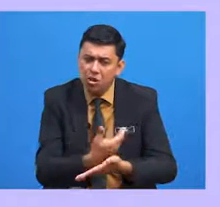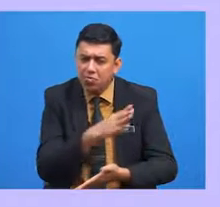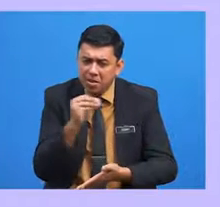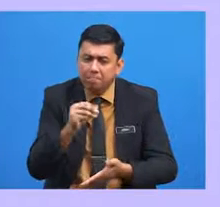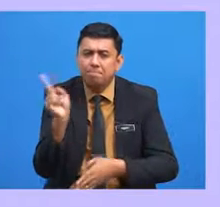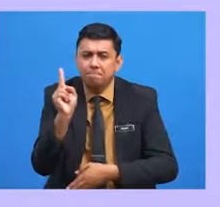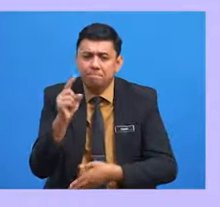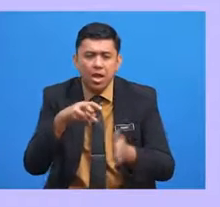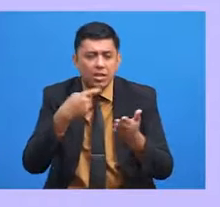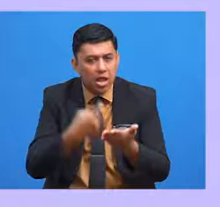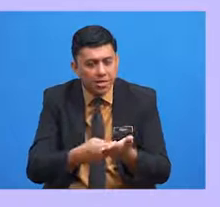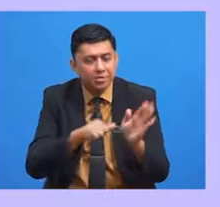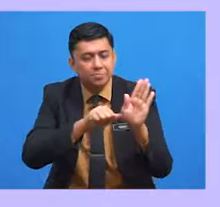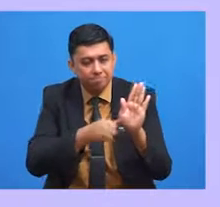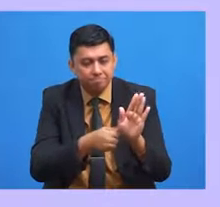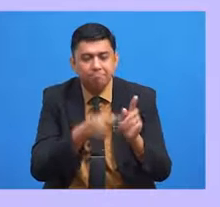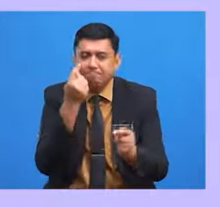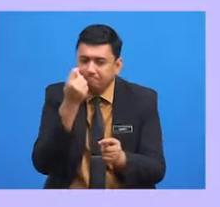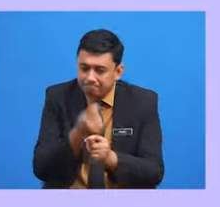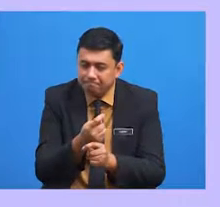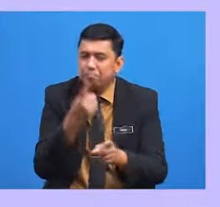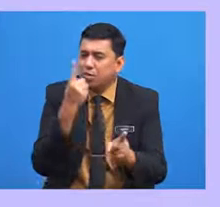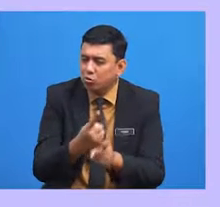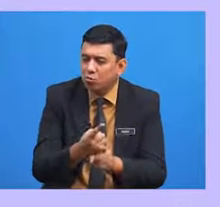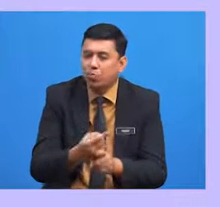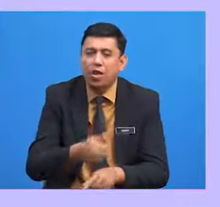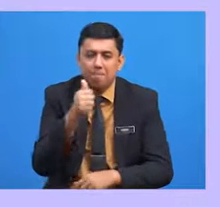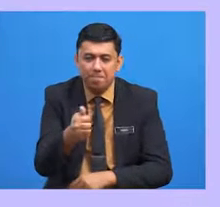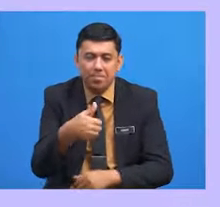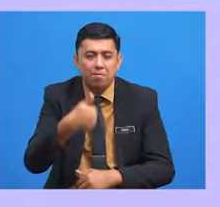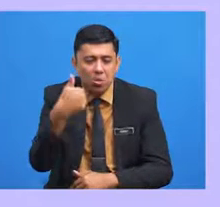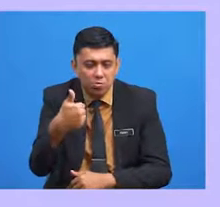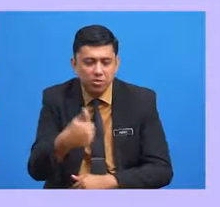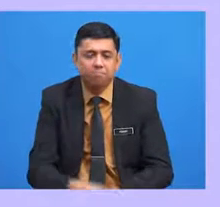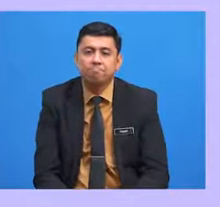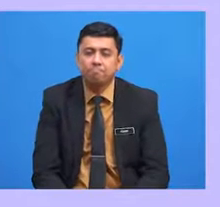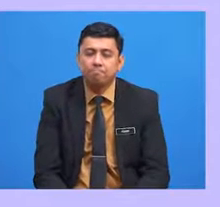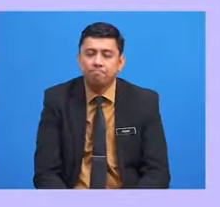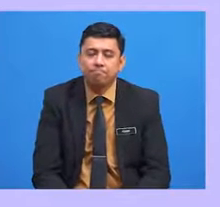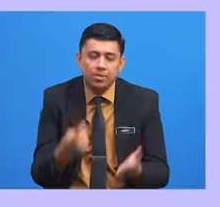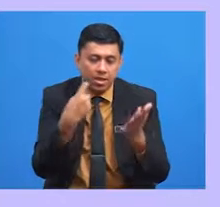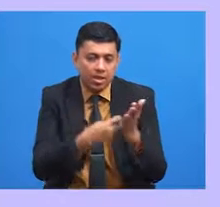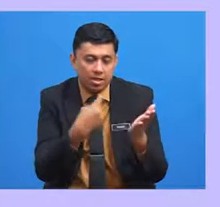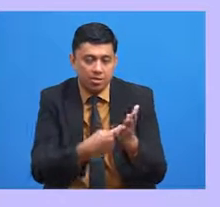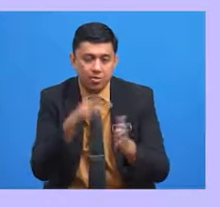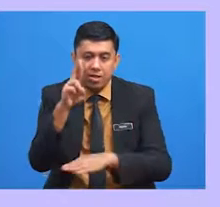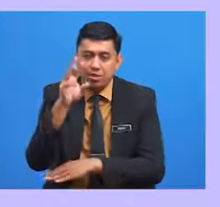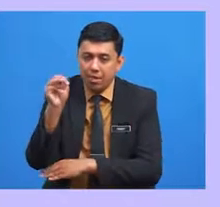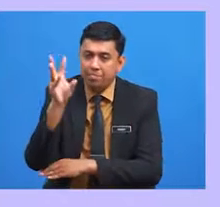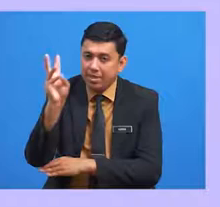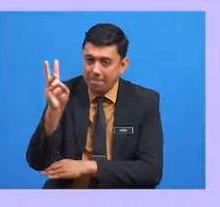asal? Ya, tepat sekali. Anda hebat. Harga baharu pada tingkat